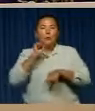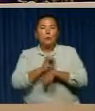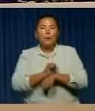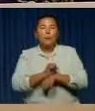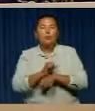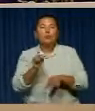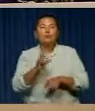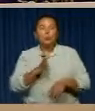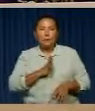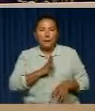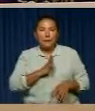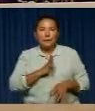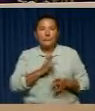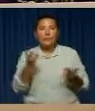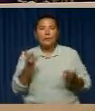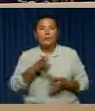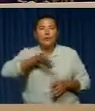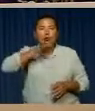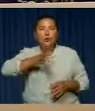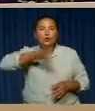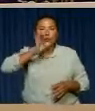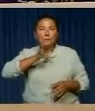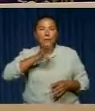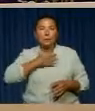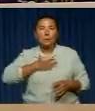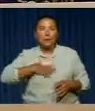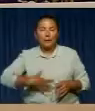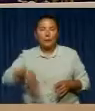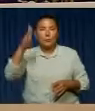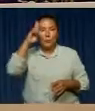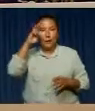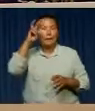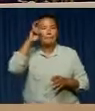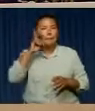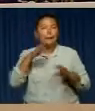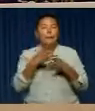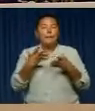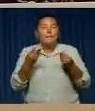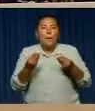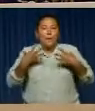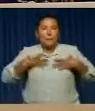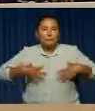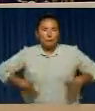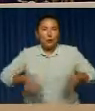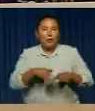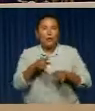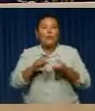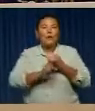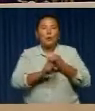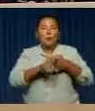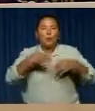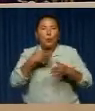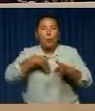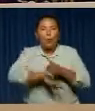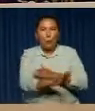ана ішіп, шек арқылы, дәрет арқылы, тер арқылы ол тез шығаруымыз керек. Себе ол интоксикация